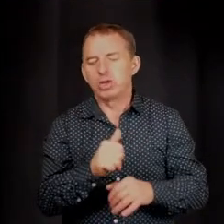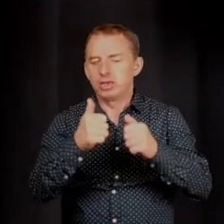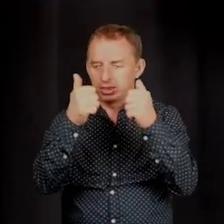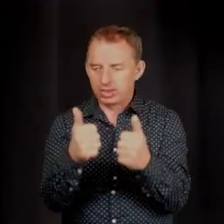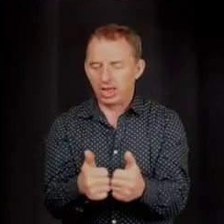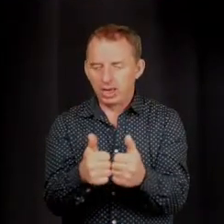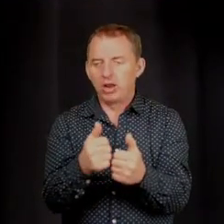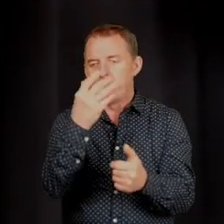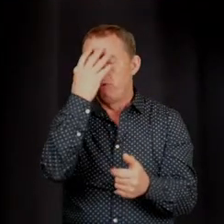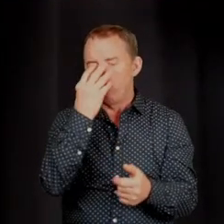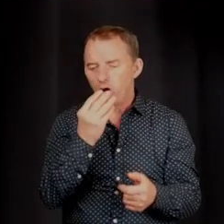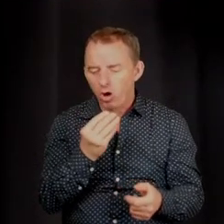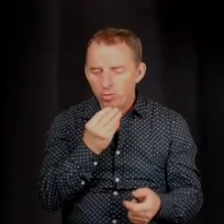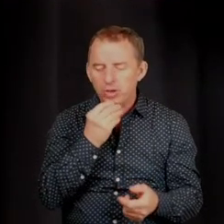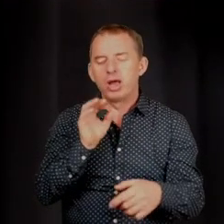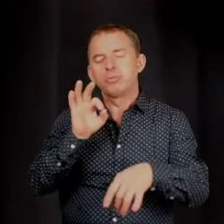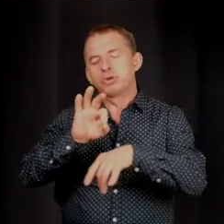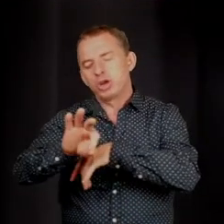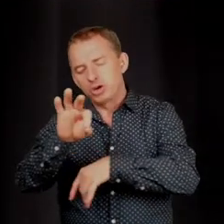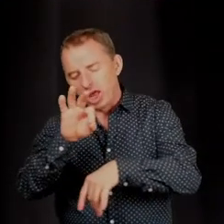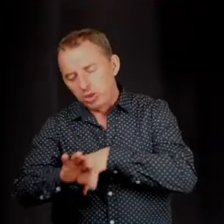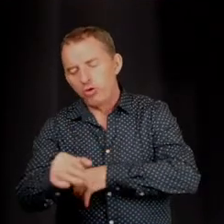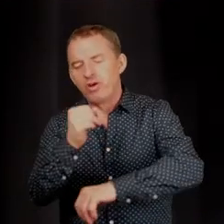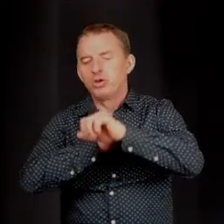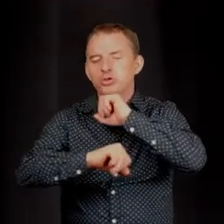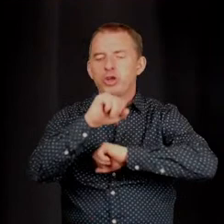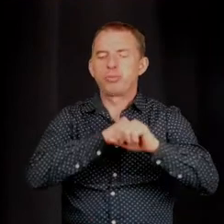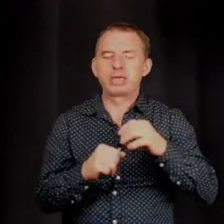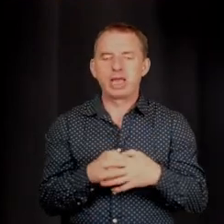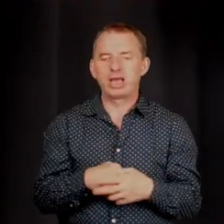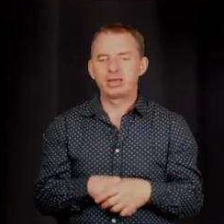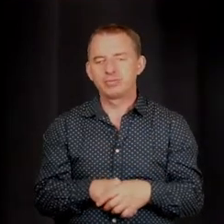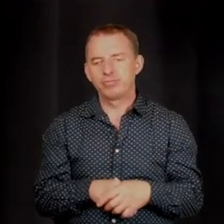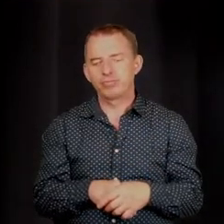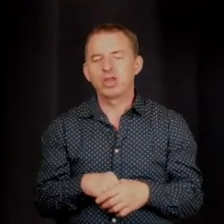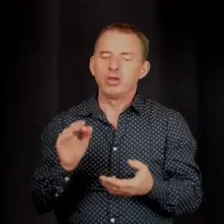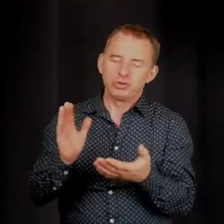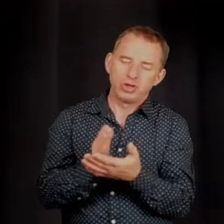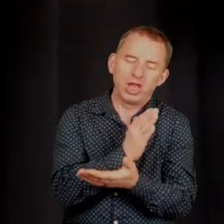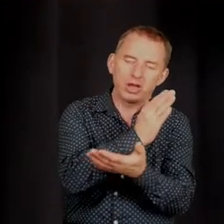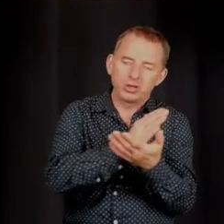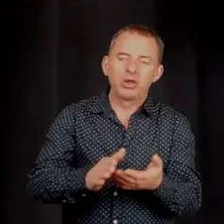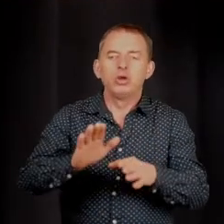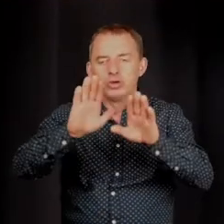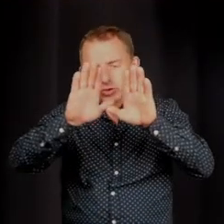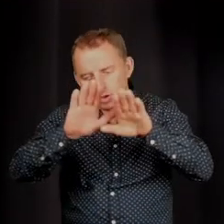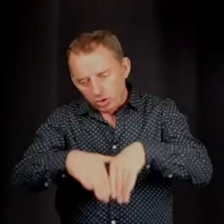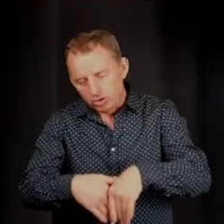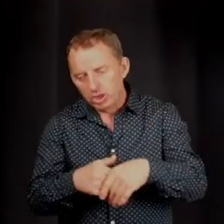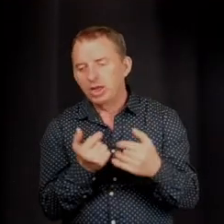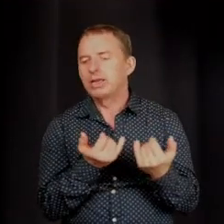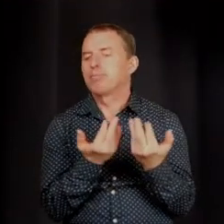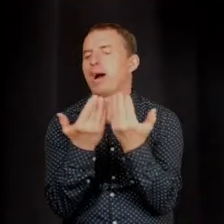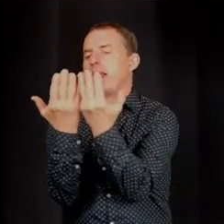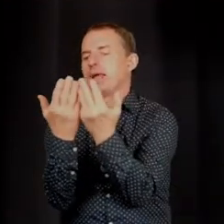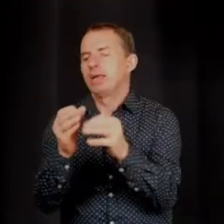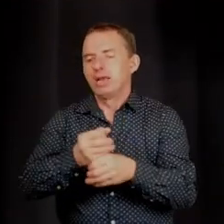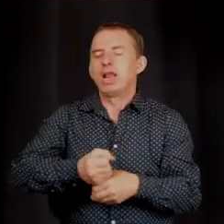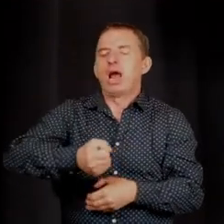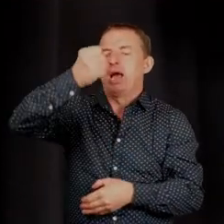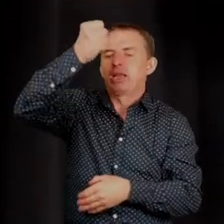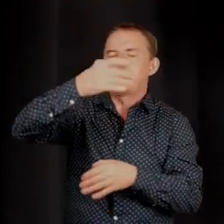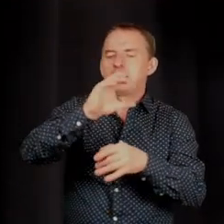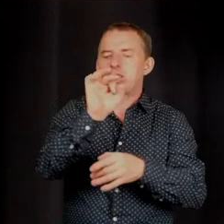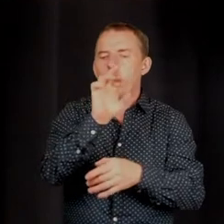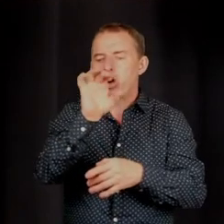w obliczu prześladowań rzymskich. Some would be burned at the stake. Niektórzy zostaną spaleni na stosie. Some would be